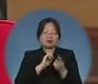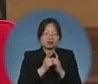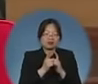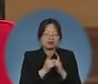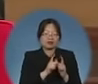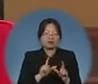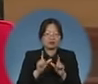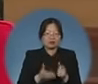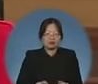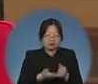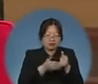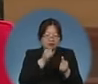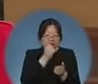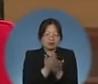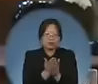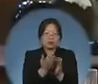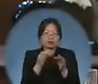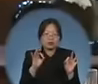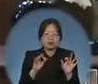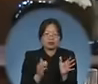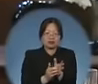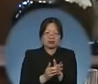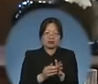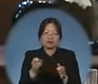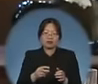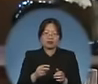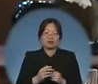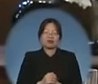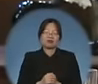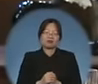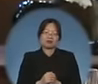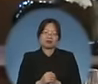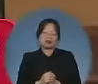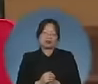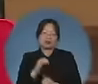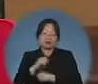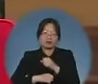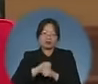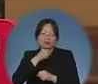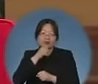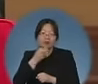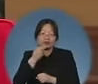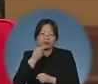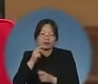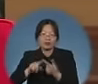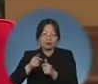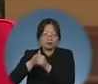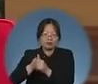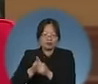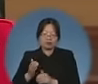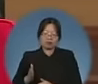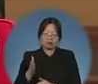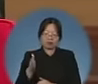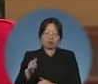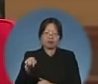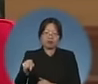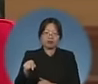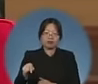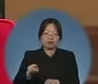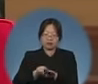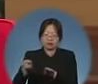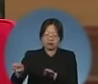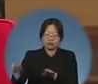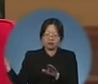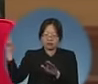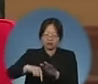존중하고 다양한 예. 것을 인정하고 예. 자유도가 없는 국가에서는 맞춰. 여기가 일직선이고 너